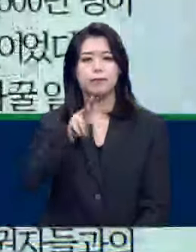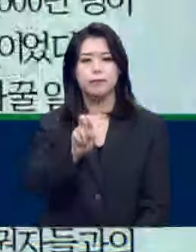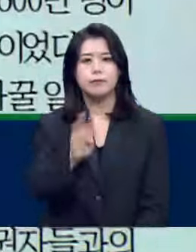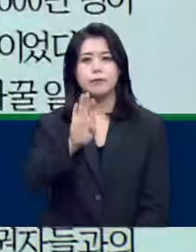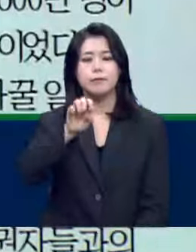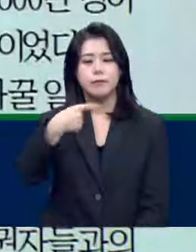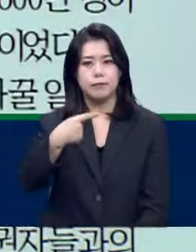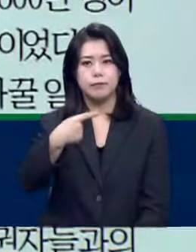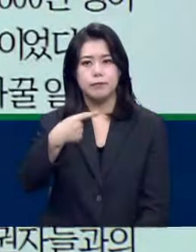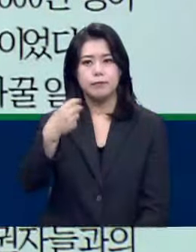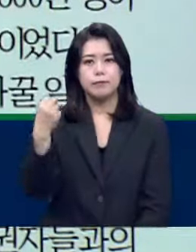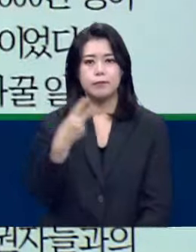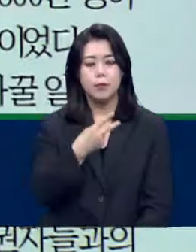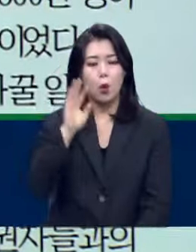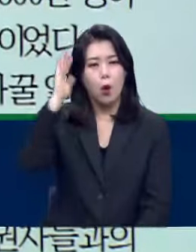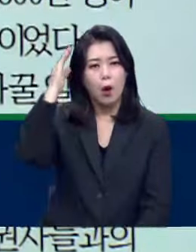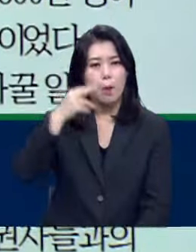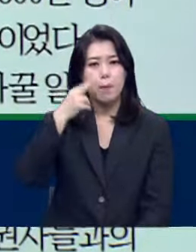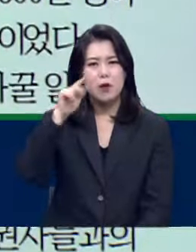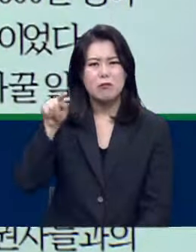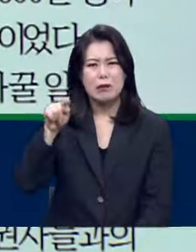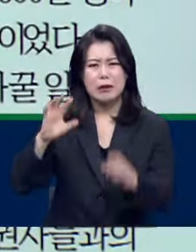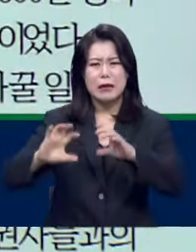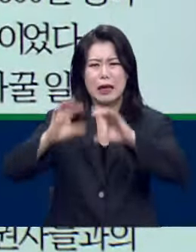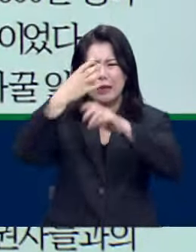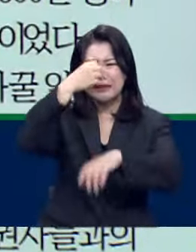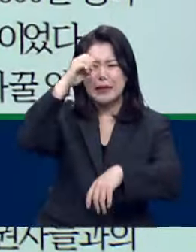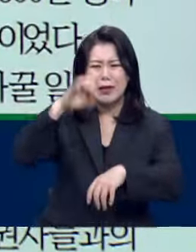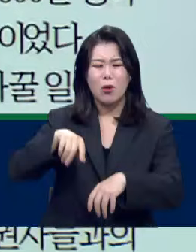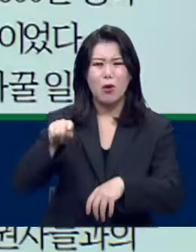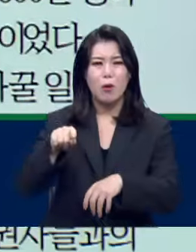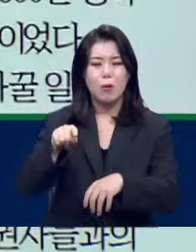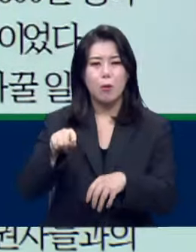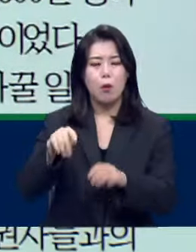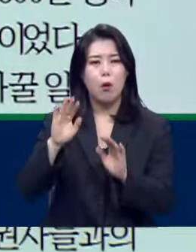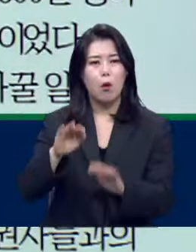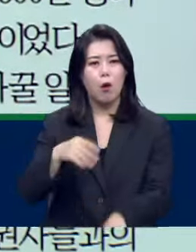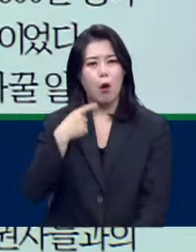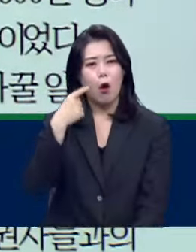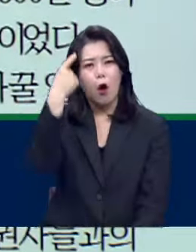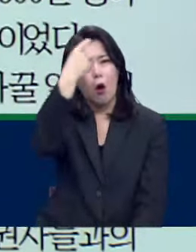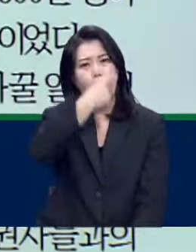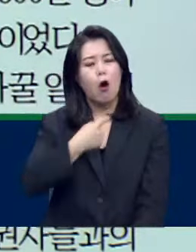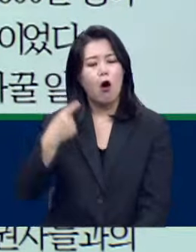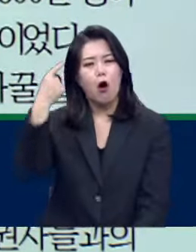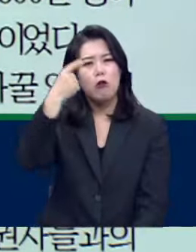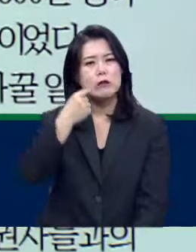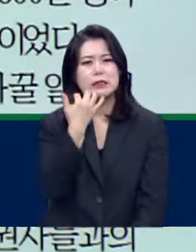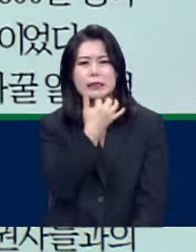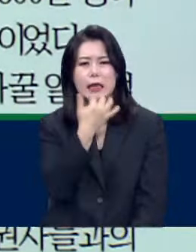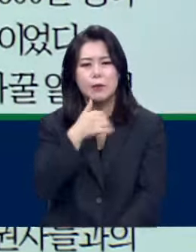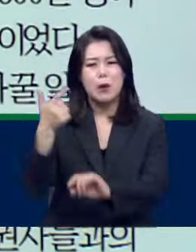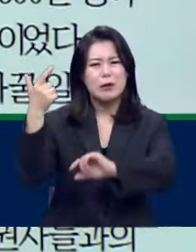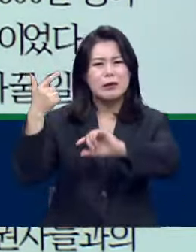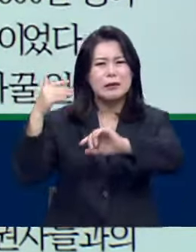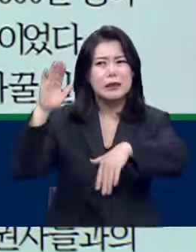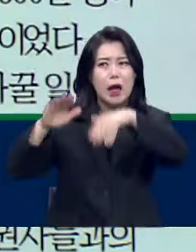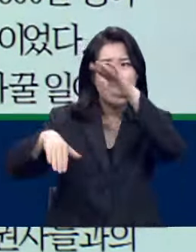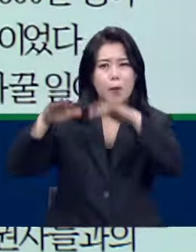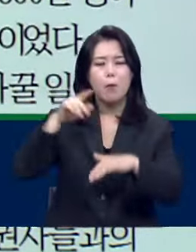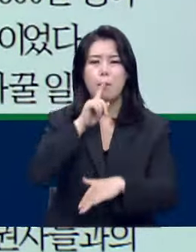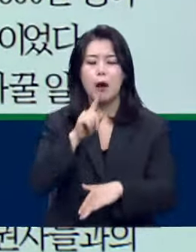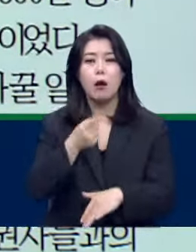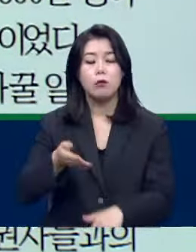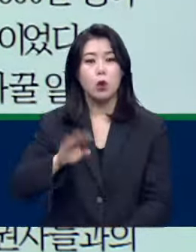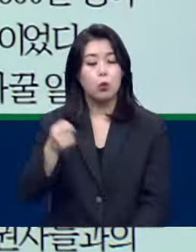최근에 그 미국은 세계 쓰레기통이다 이러면 제가 인종 차별적인 얘기를 한 바가 있습니다 근데 그거를 바이든